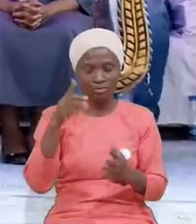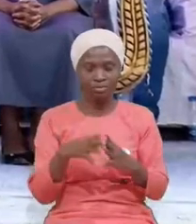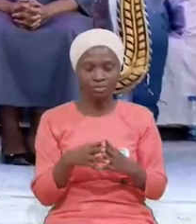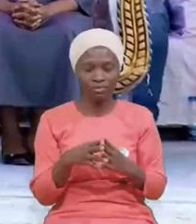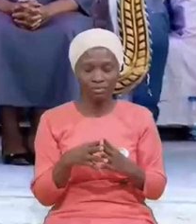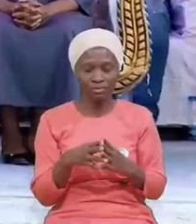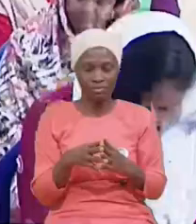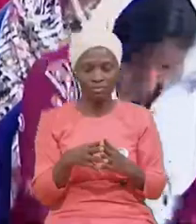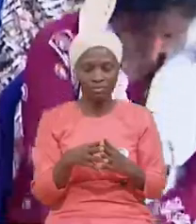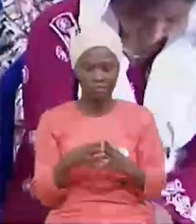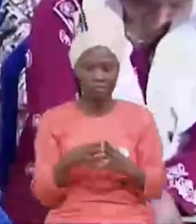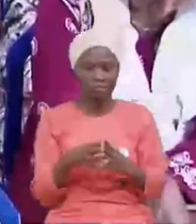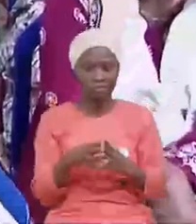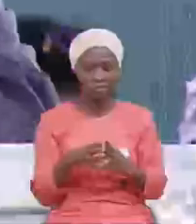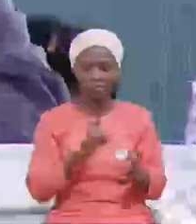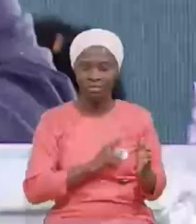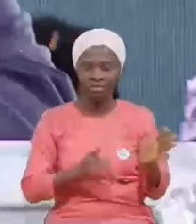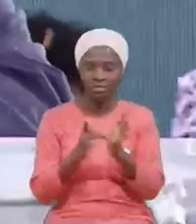Jésus, Sauveur,